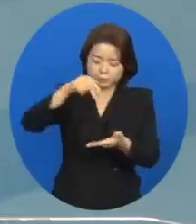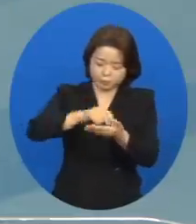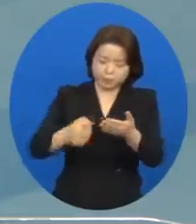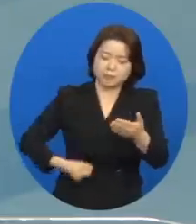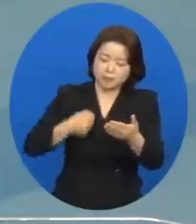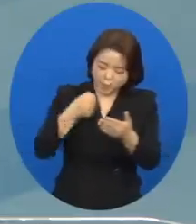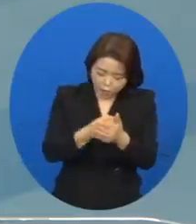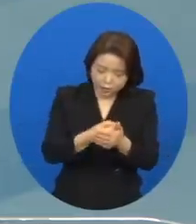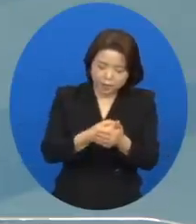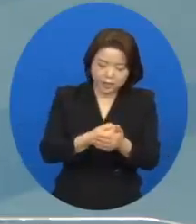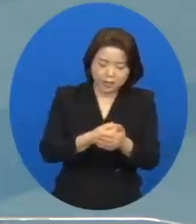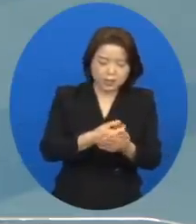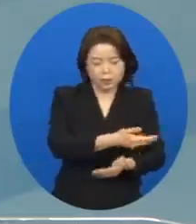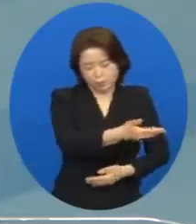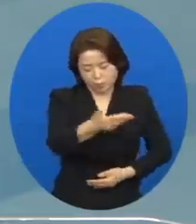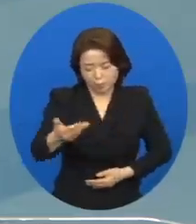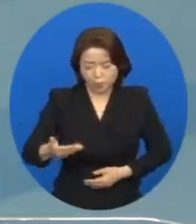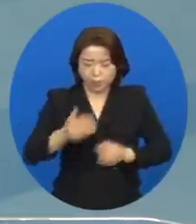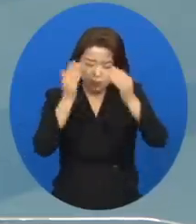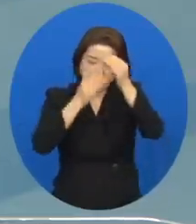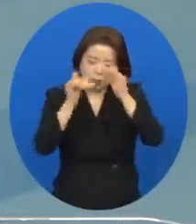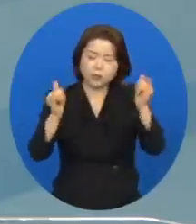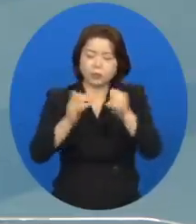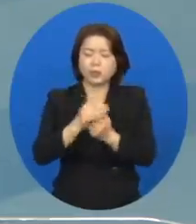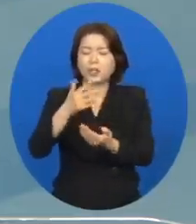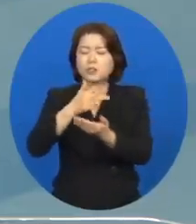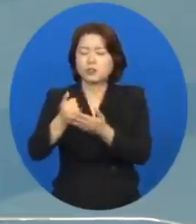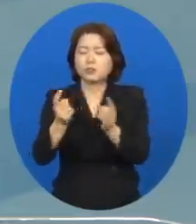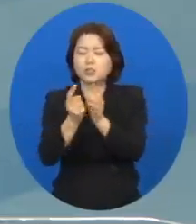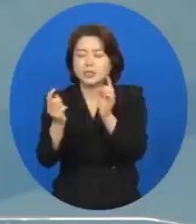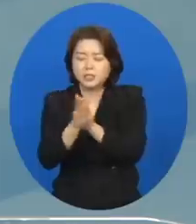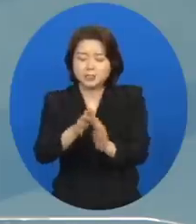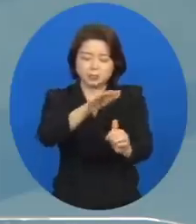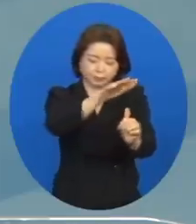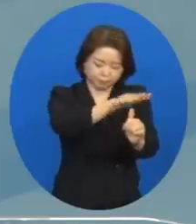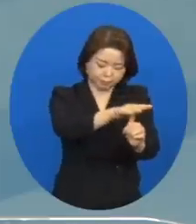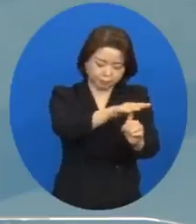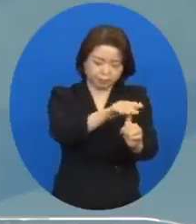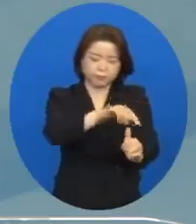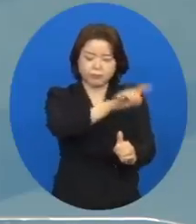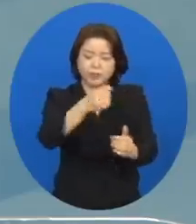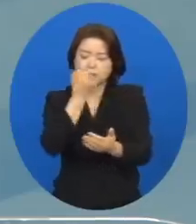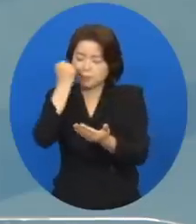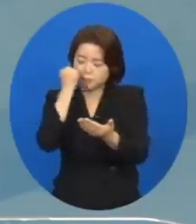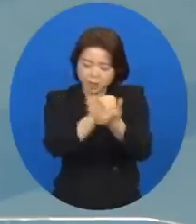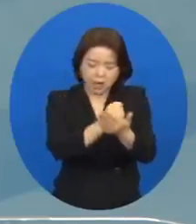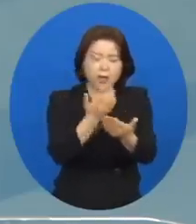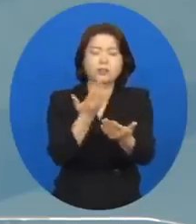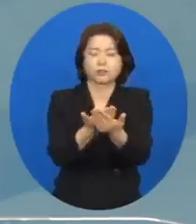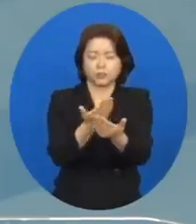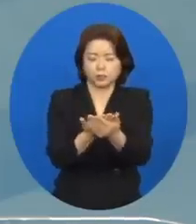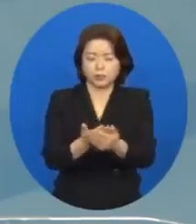결단하는 모든 성도들에게 주님이 친히 손으로 안수하여 저들을 인치시기를